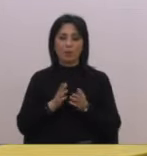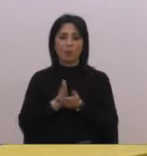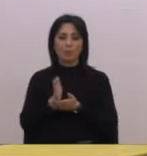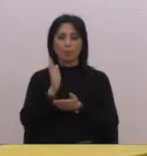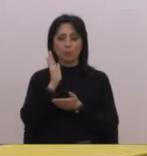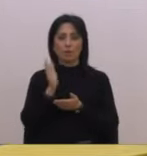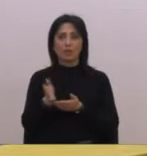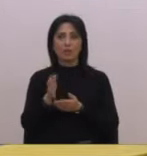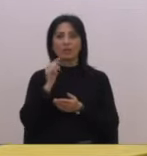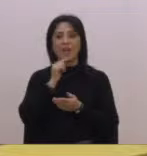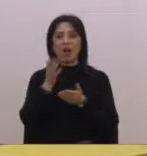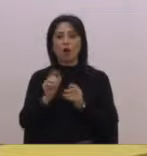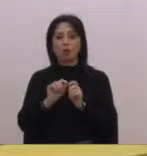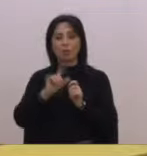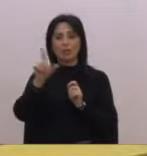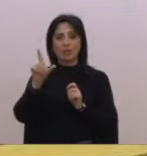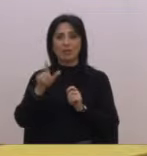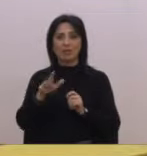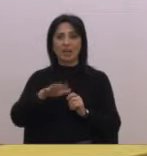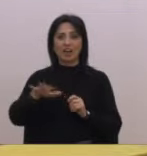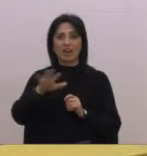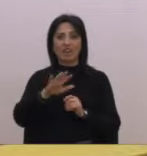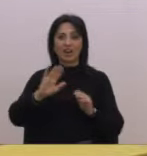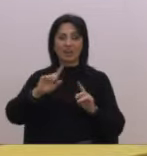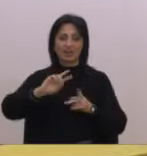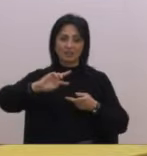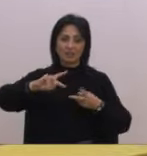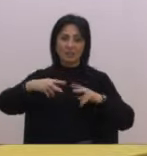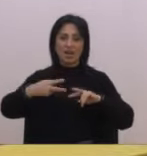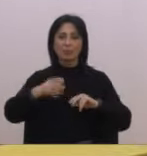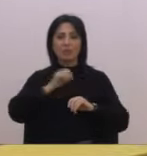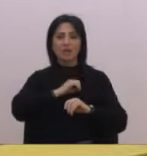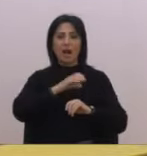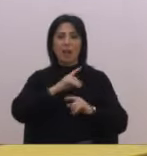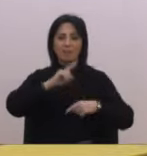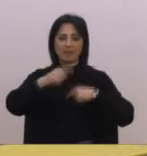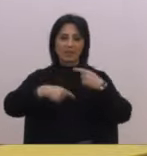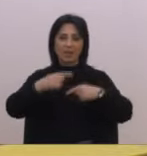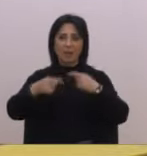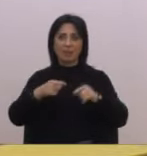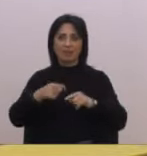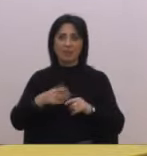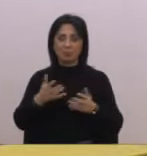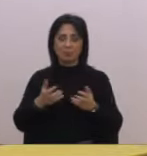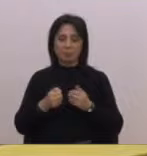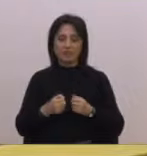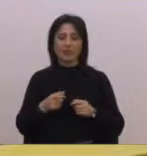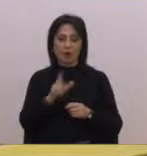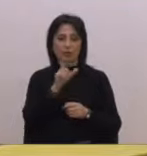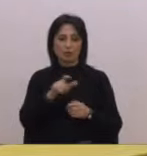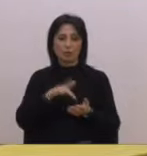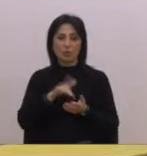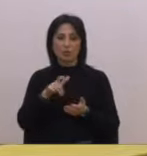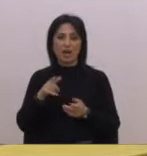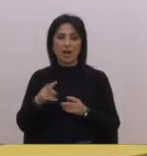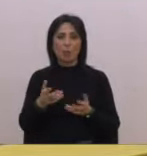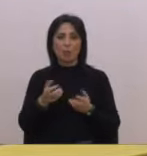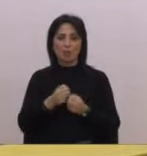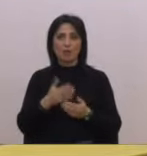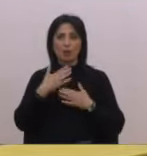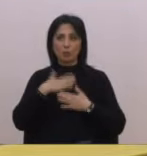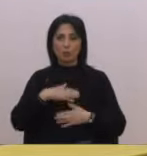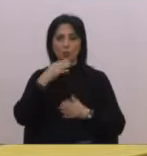იქნება ეკონომიკურ ზრდაზე, ქვეყნის ტრანსფორმაციაზე, ქვეყნის გამდიდრებაზე, იმისთვის, რომ ეს დოლათი მიიღოს ჩვენ მოსახლეობამ და ჩვენ ქვეყანაში